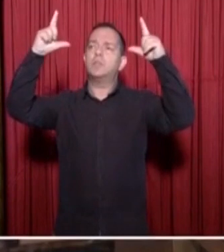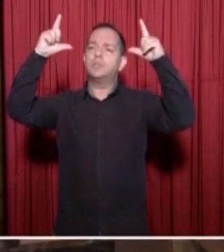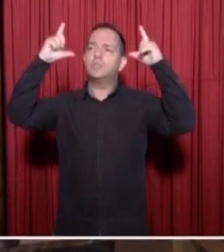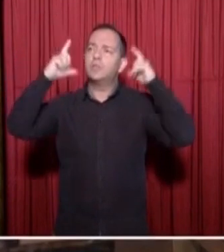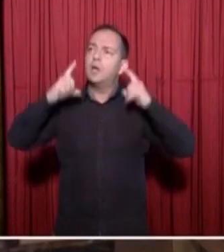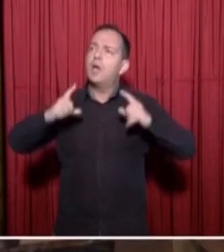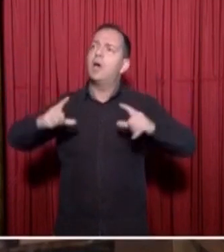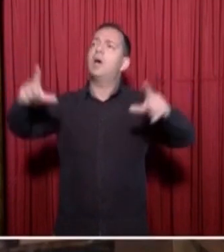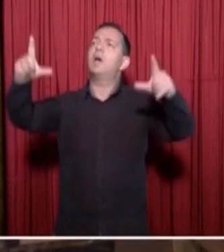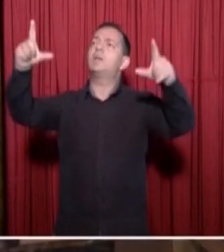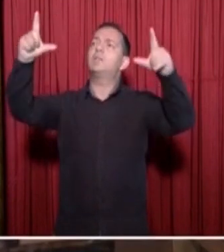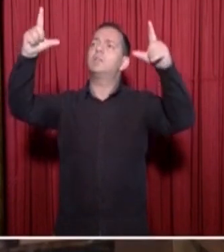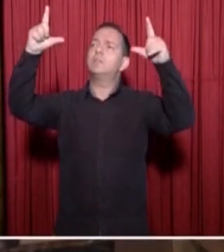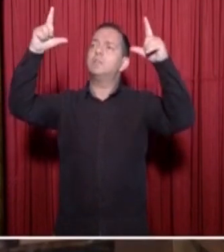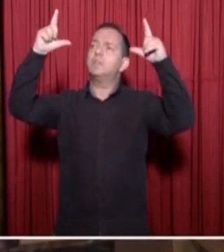Άγιος,